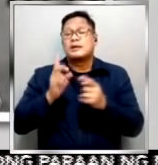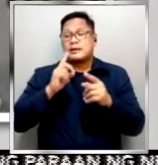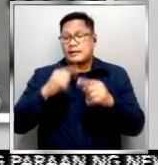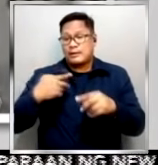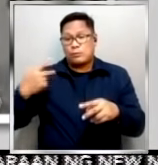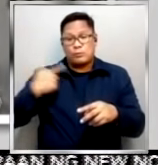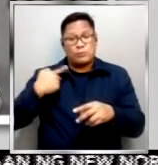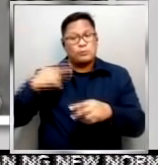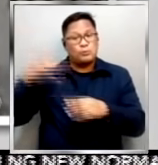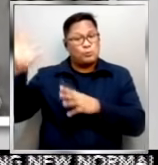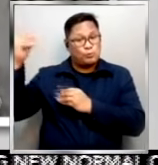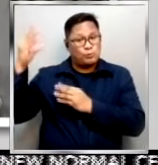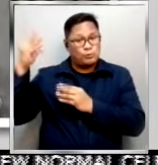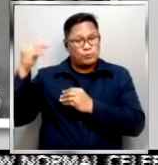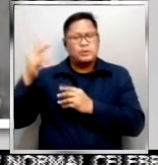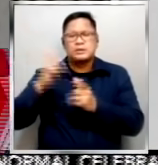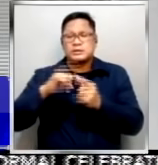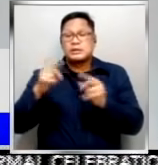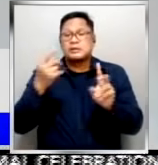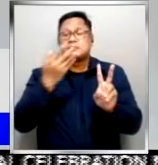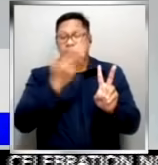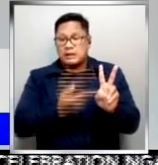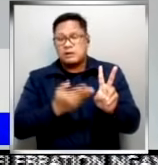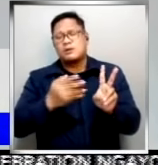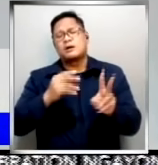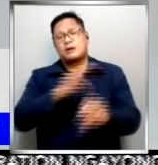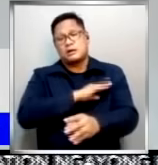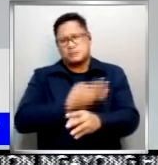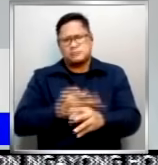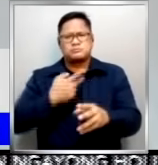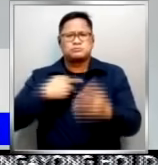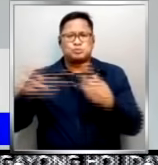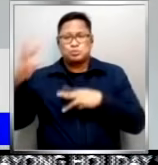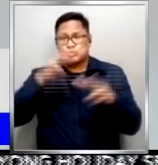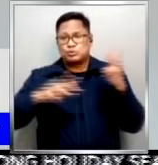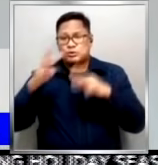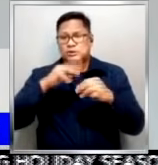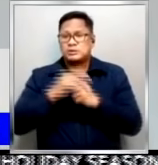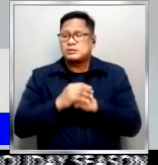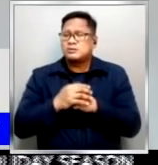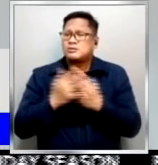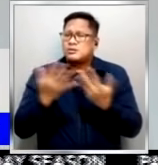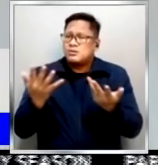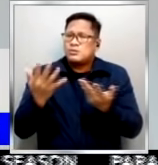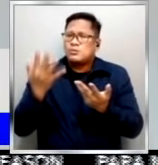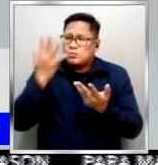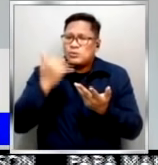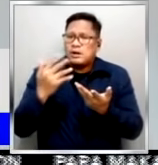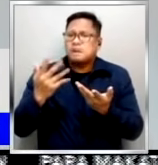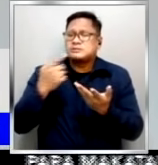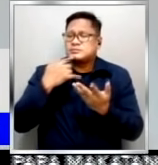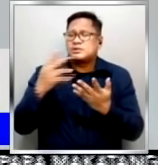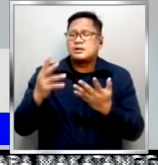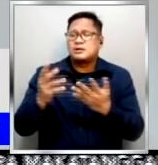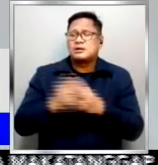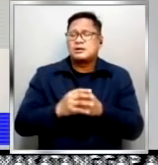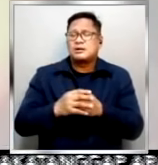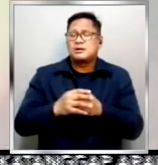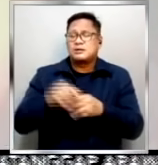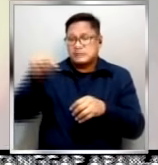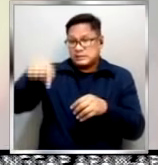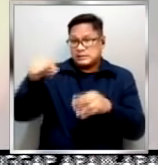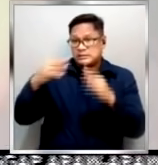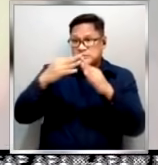Josue at dalawang anak nag-aalala. Sa akin lang sir, bakit kinulong lang yun sa bahay nila sir ba? Tapos hindi